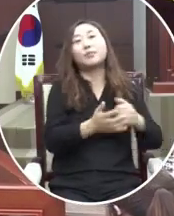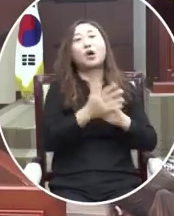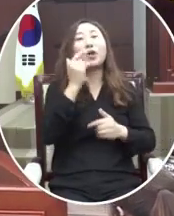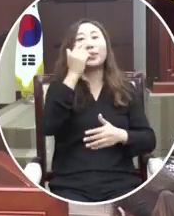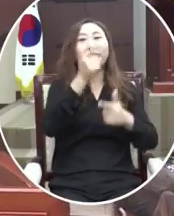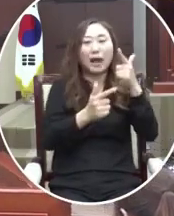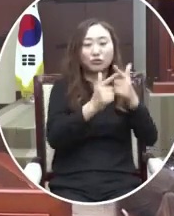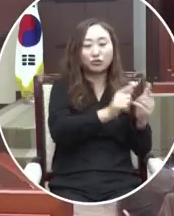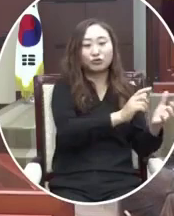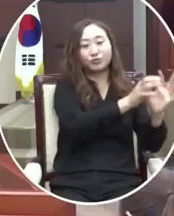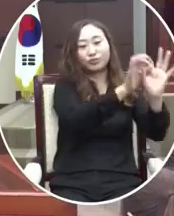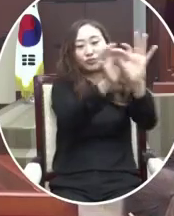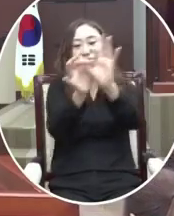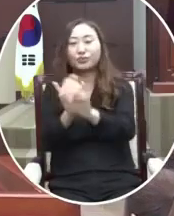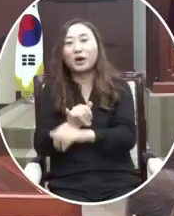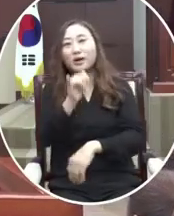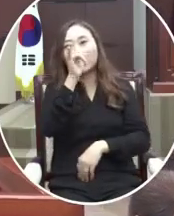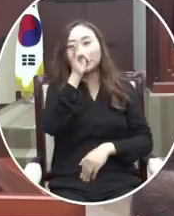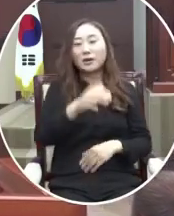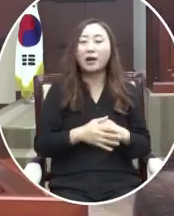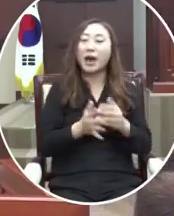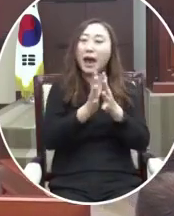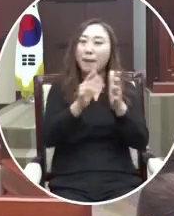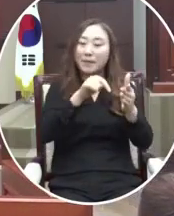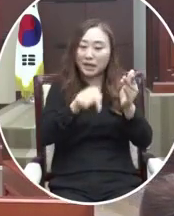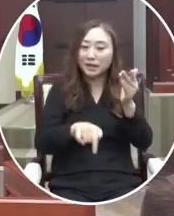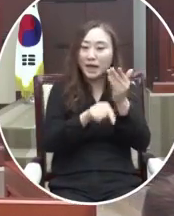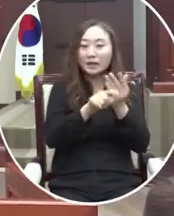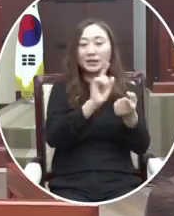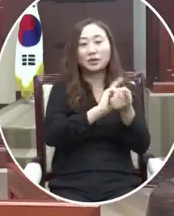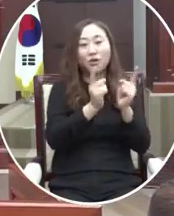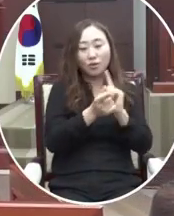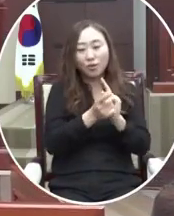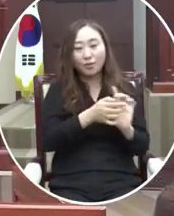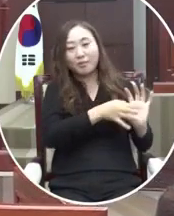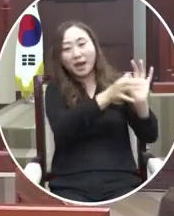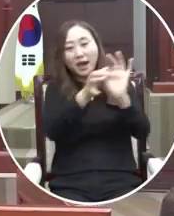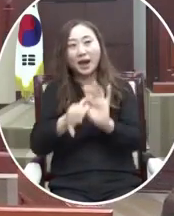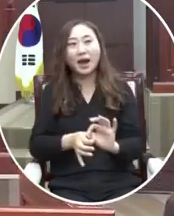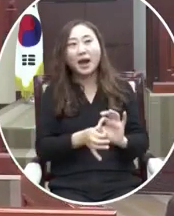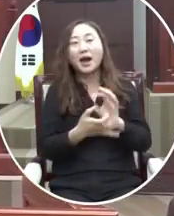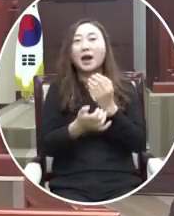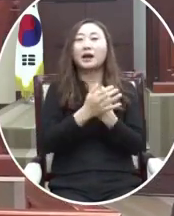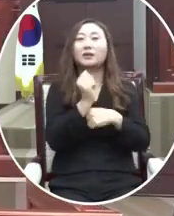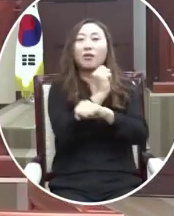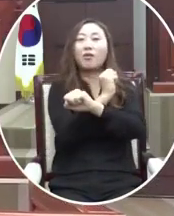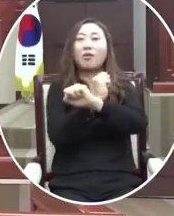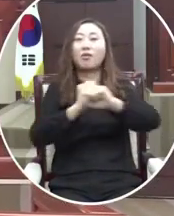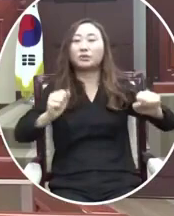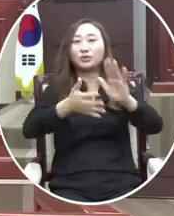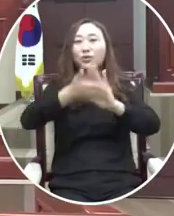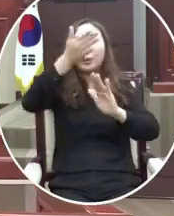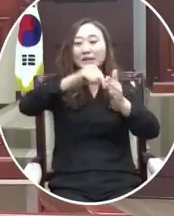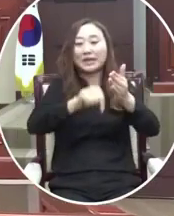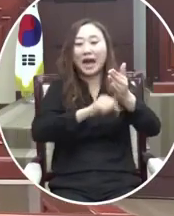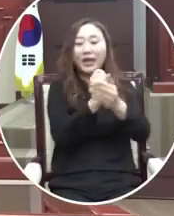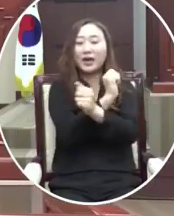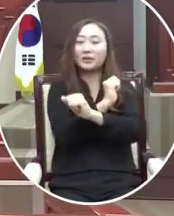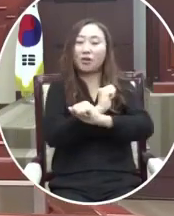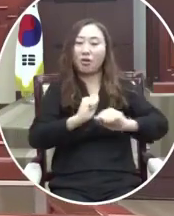띠녹지를 연결하고 아파트와 빌딩에 작은 정원을 서로 연결함으로써 결국 하나의 거대한 도시